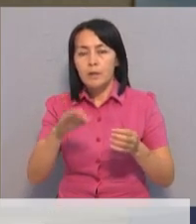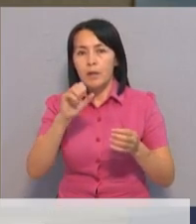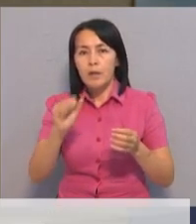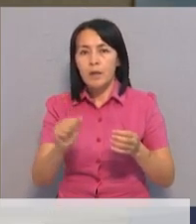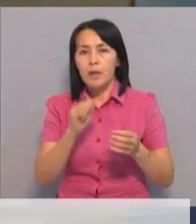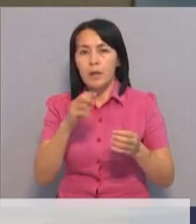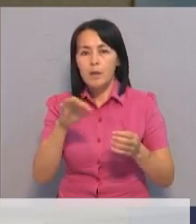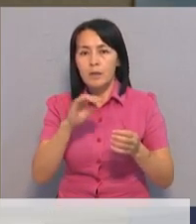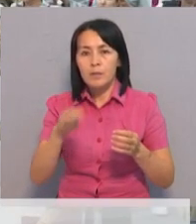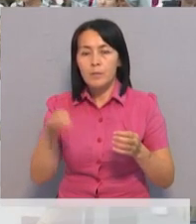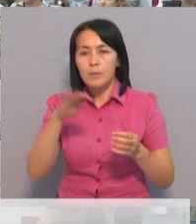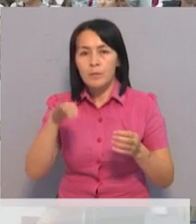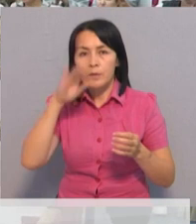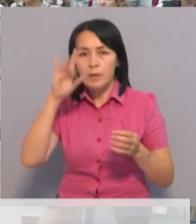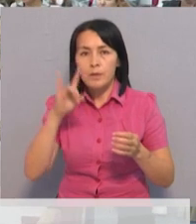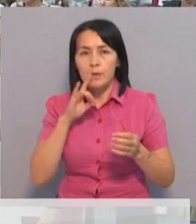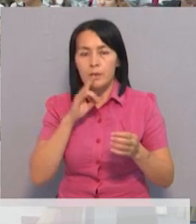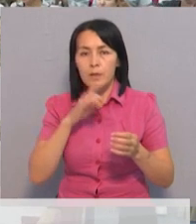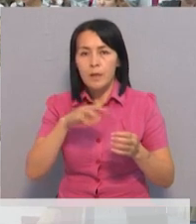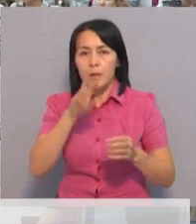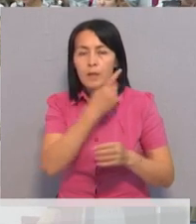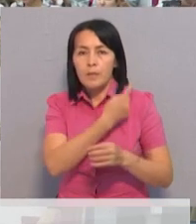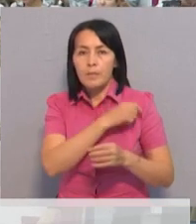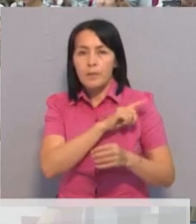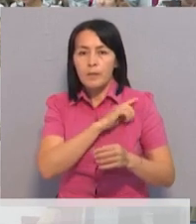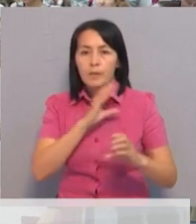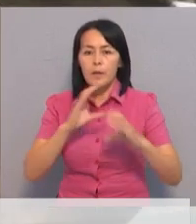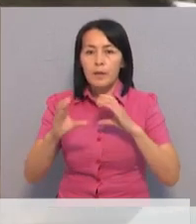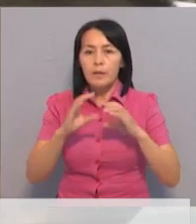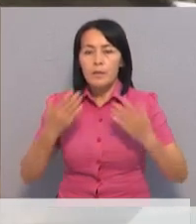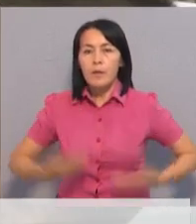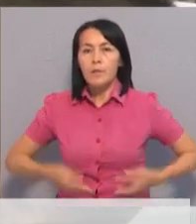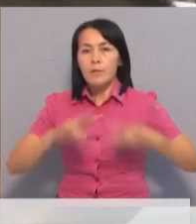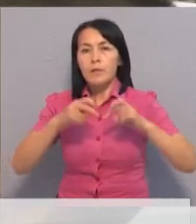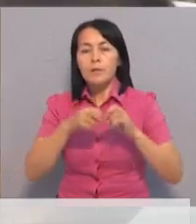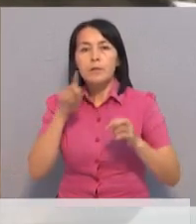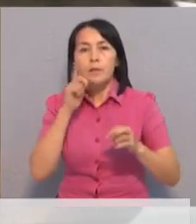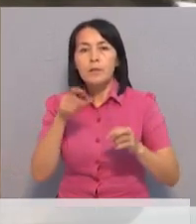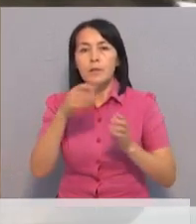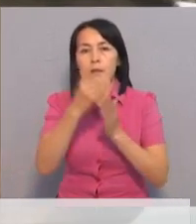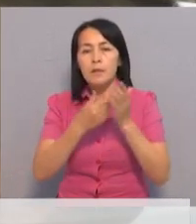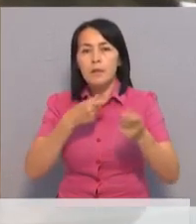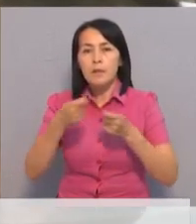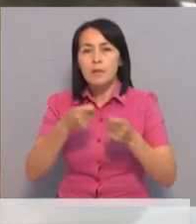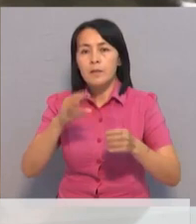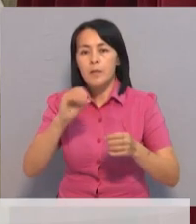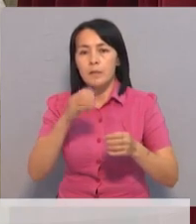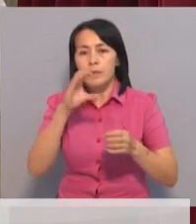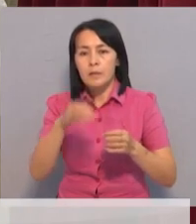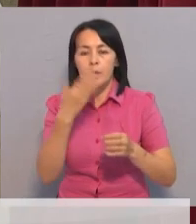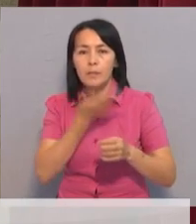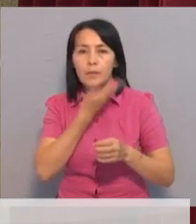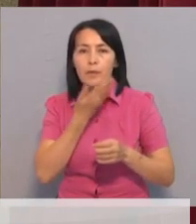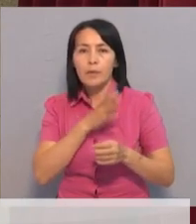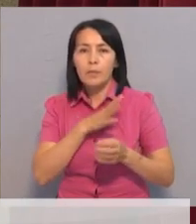Жапарқұлова, Оңтүстік Қазақстан медицина академиясының әлеуметтік мәселелер және жастар саясаты басқармасының басшысы Ербол Сәлім баяндама